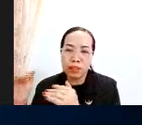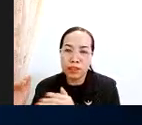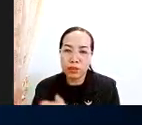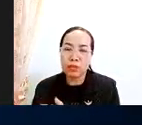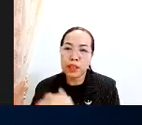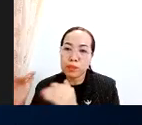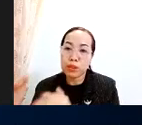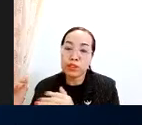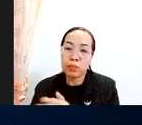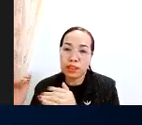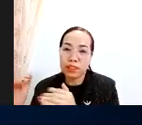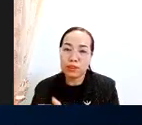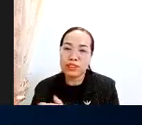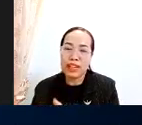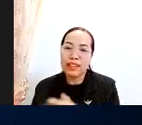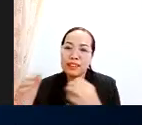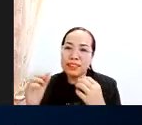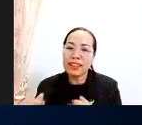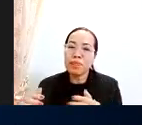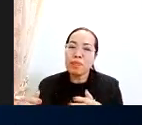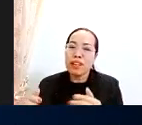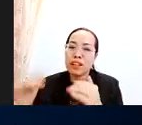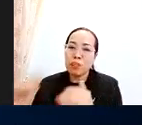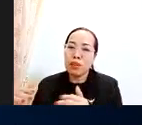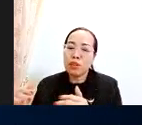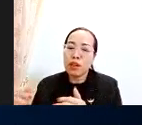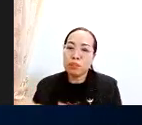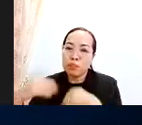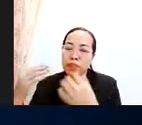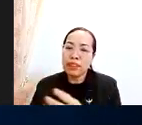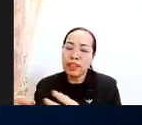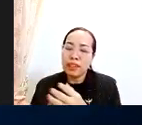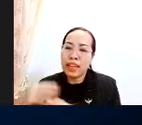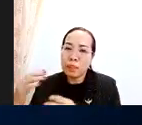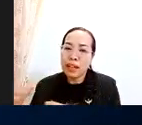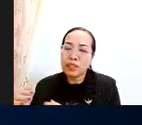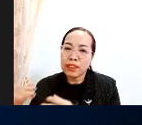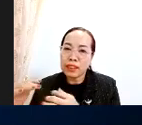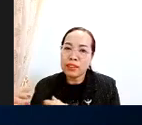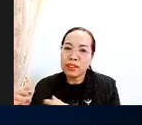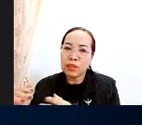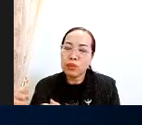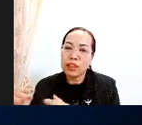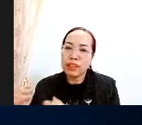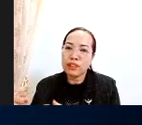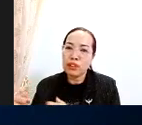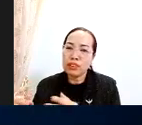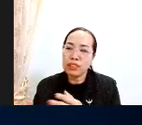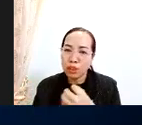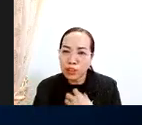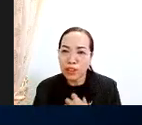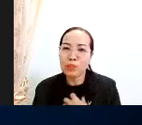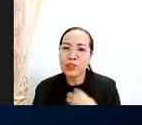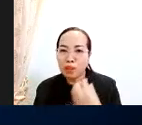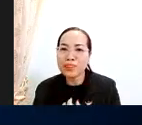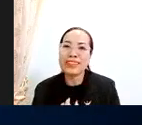ran bỏ tệ chồn phep chốc chay bỏ tệ chồn chả chắc crom hôn quát miền ca đau tệ kịch cù đỏ tệ chồn